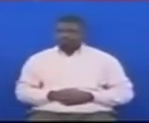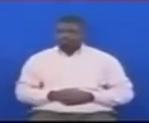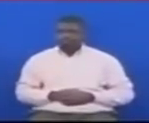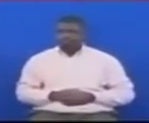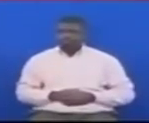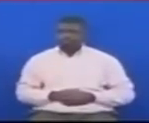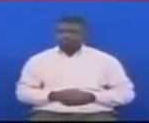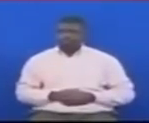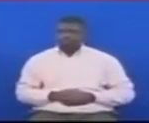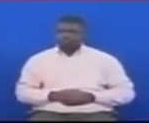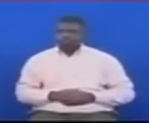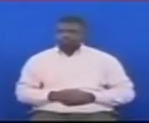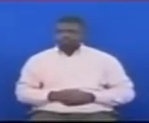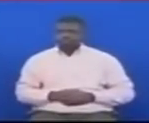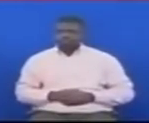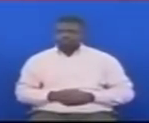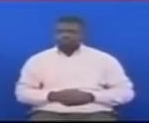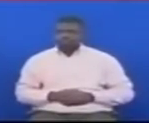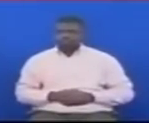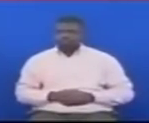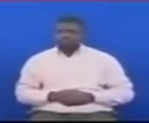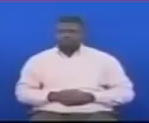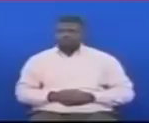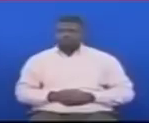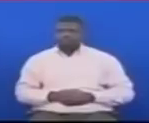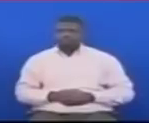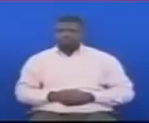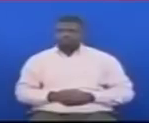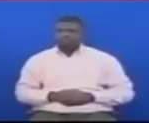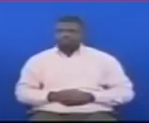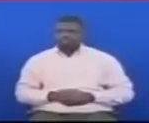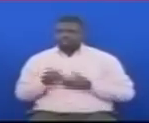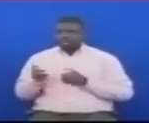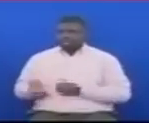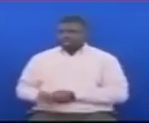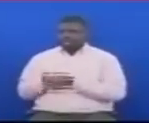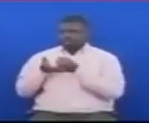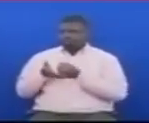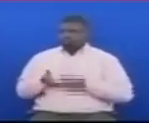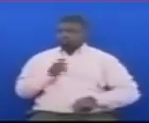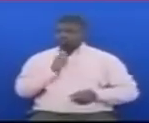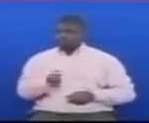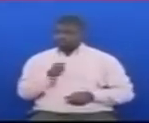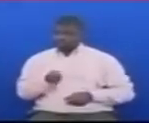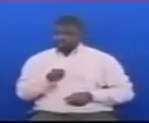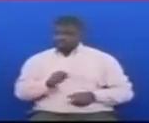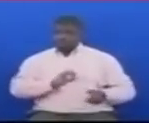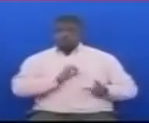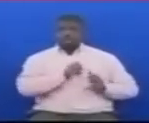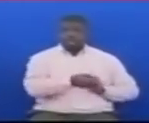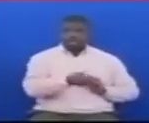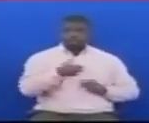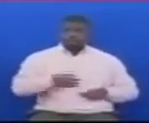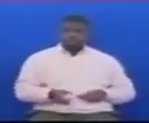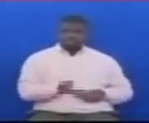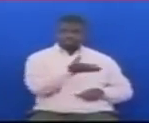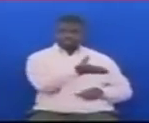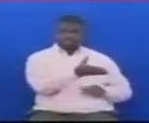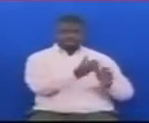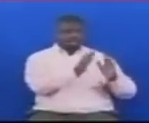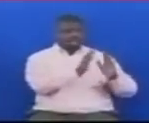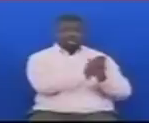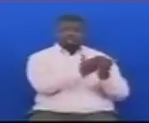Waziri wa Katiba na Sheria, majibu. Mheshimiwa naibu spika, kwa niaba ya waziri wa Katiba na